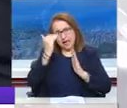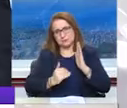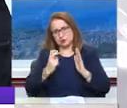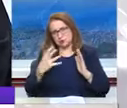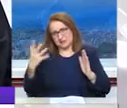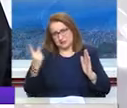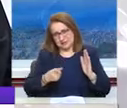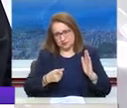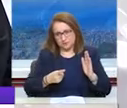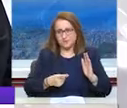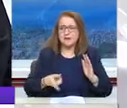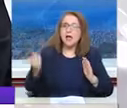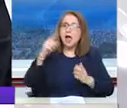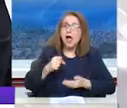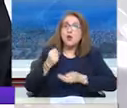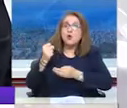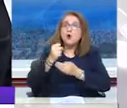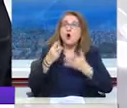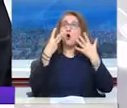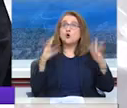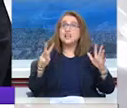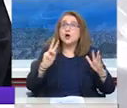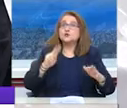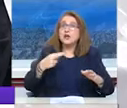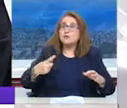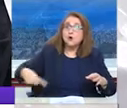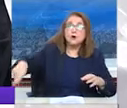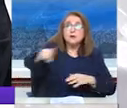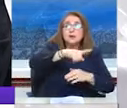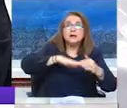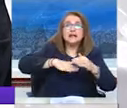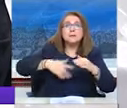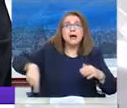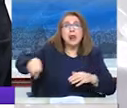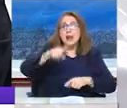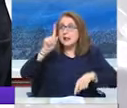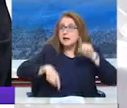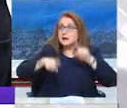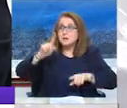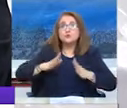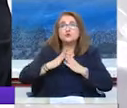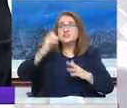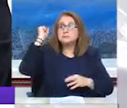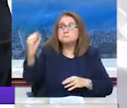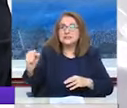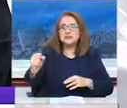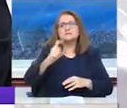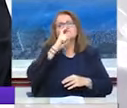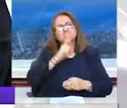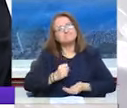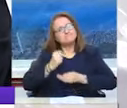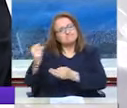ύψους 800 ευρώ για 45 μέρες για τους εργαζομένους που τίθενται σε προσωρινή αναστολή σύμβασης εργασίας. Οι εργαζόμενοι